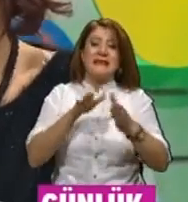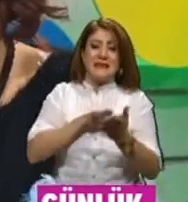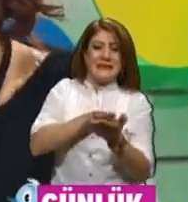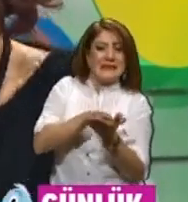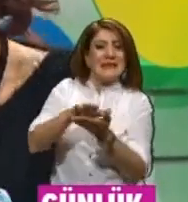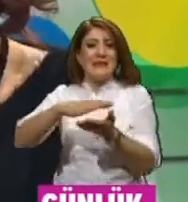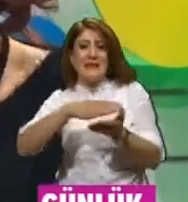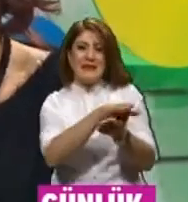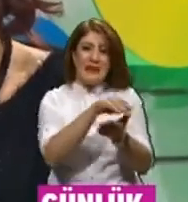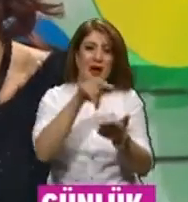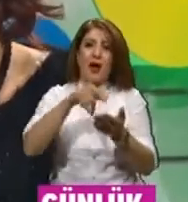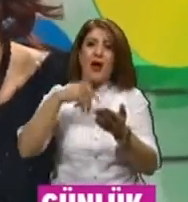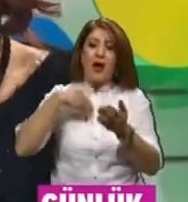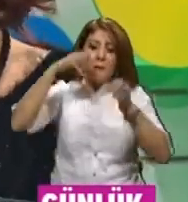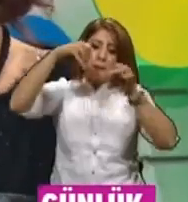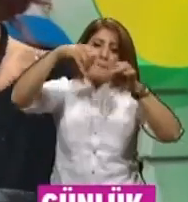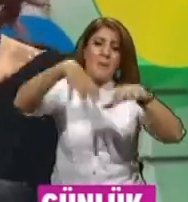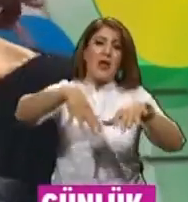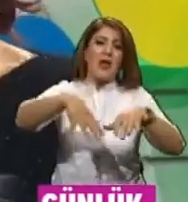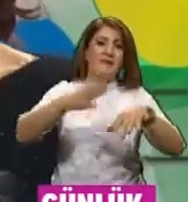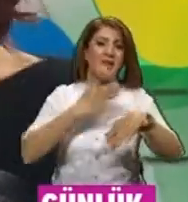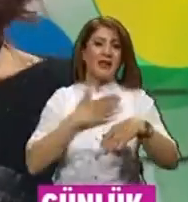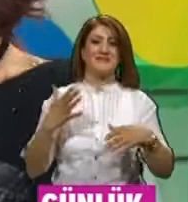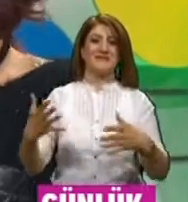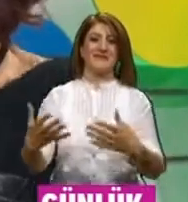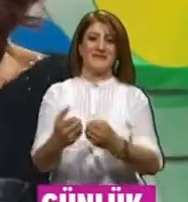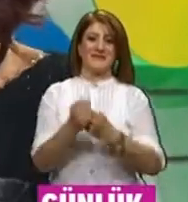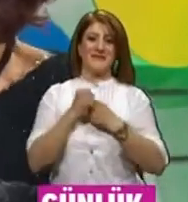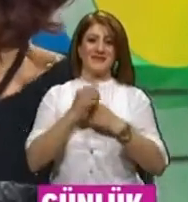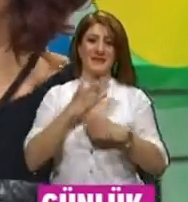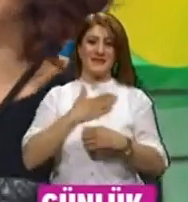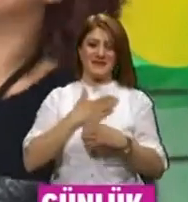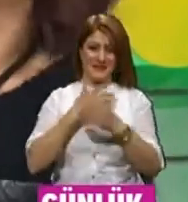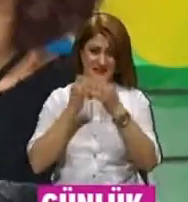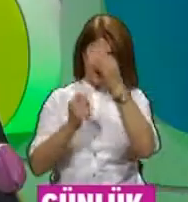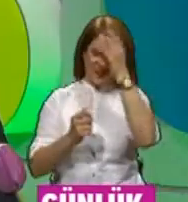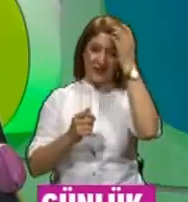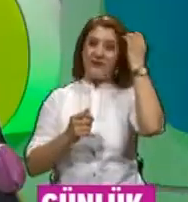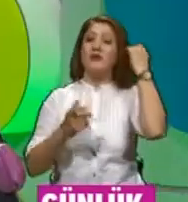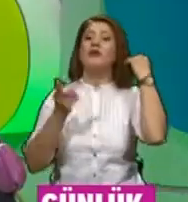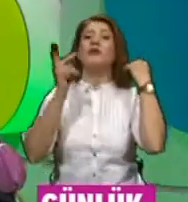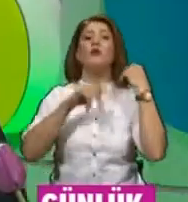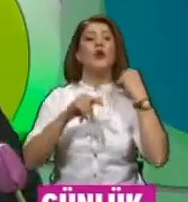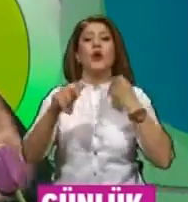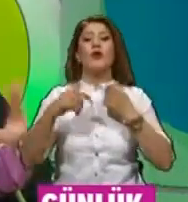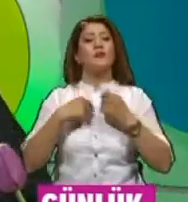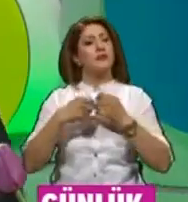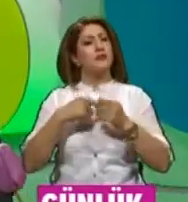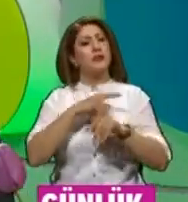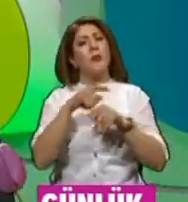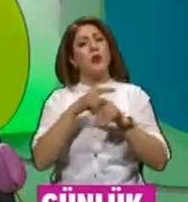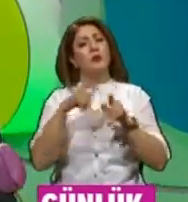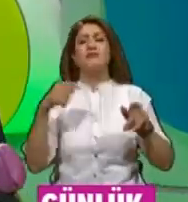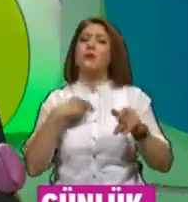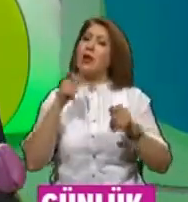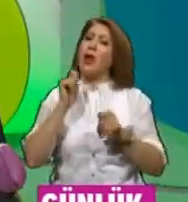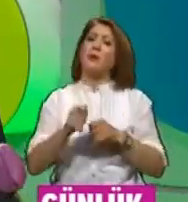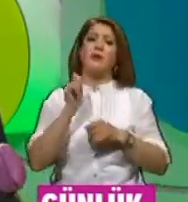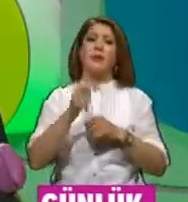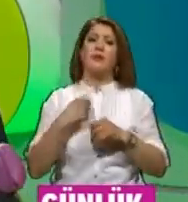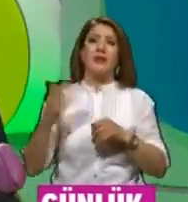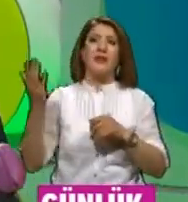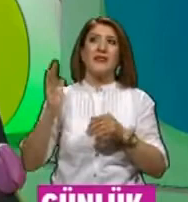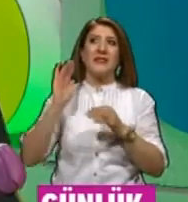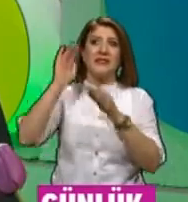baktım. Yaparım dedim. Ay ne güzel hikaye. Uzun süre bodyboard yaptım ben. Bodyboard yaptığım sıralarda hep